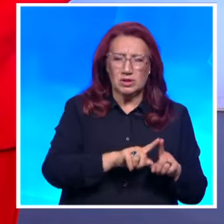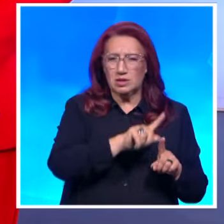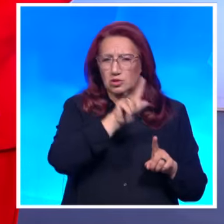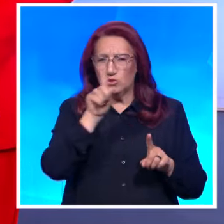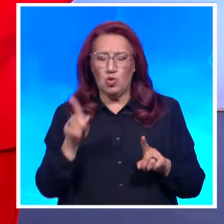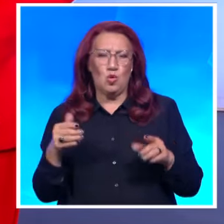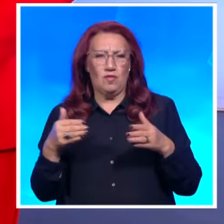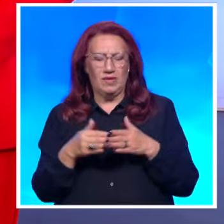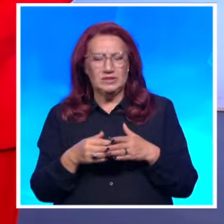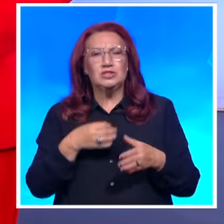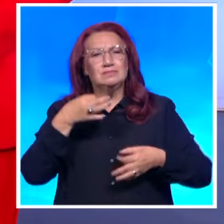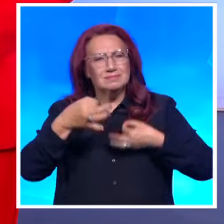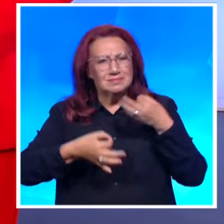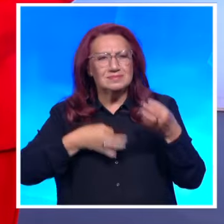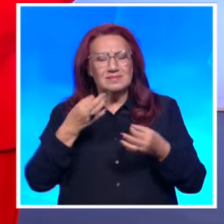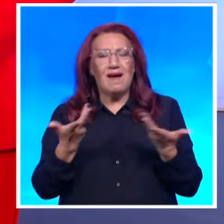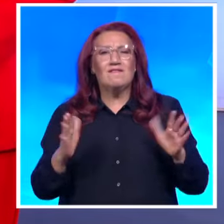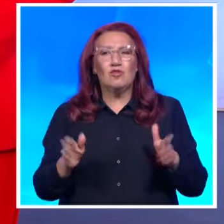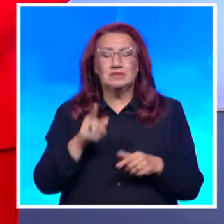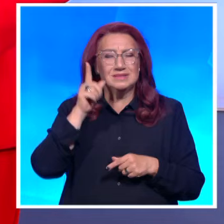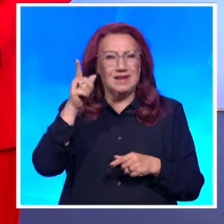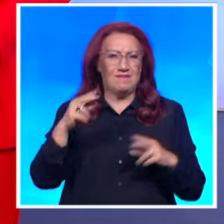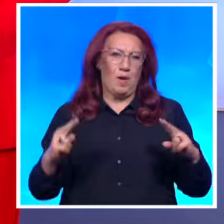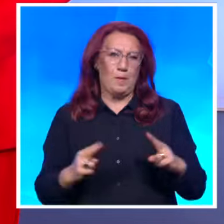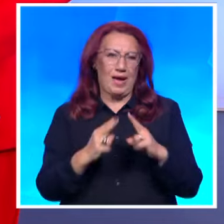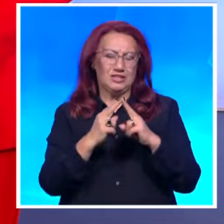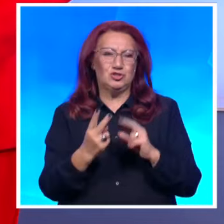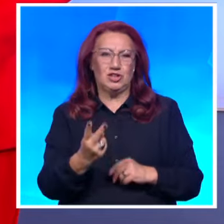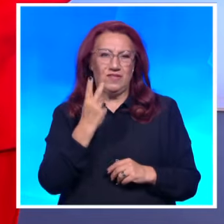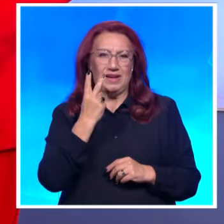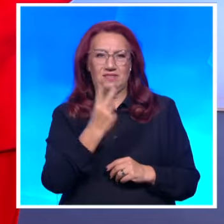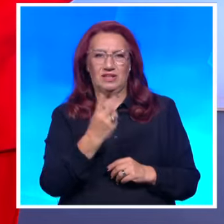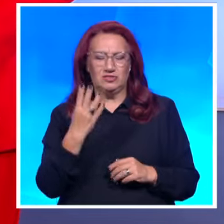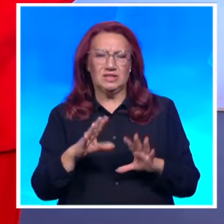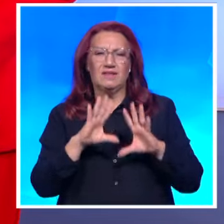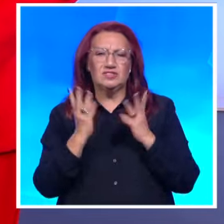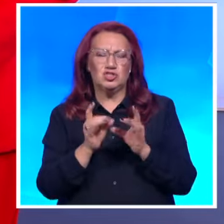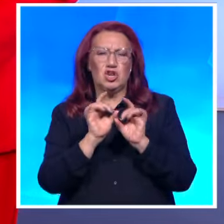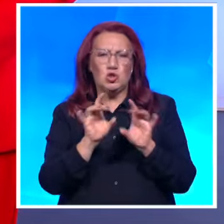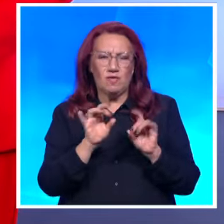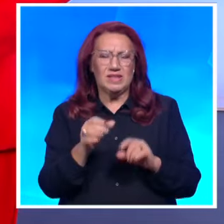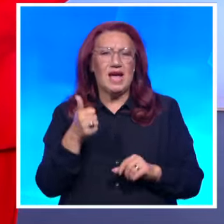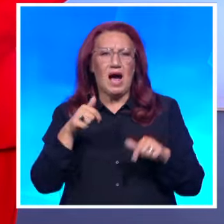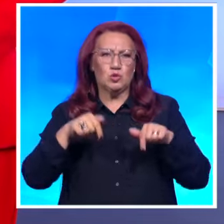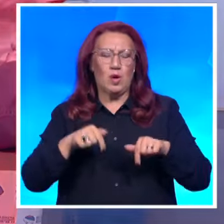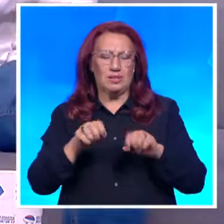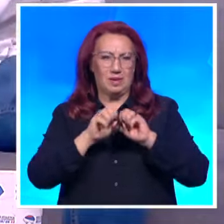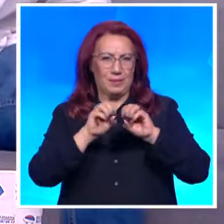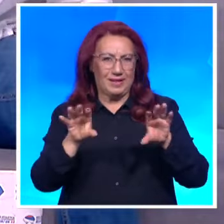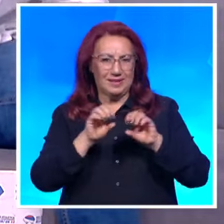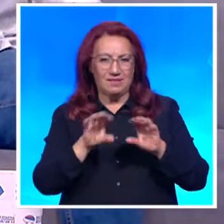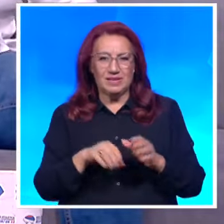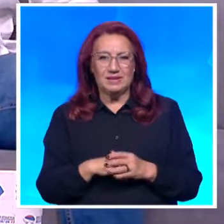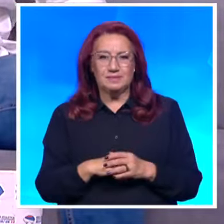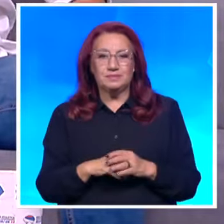държим в крак с пулса на Париж 2024 във всички новинарски емисии и актуални предавания. Всичко това,